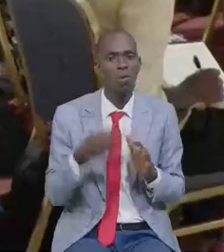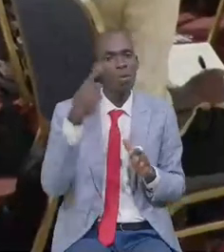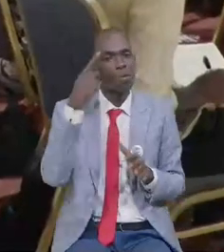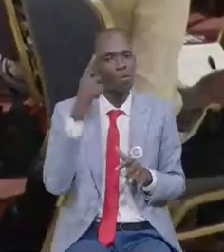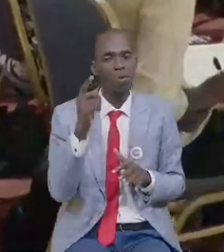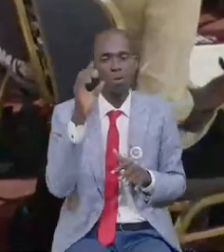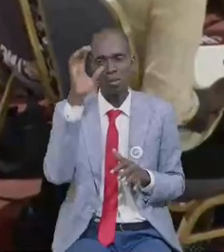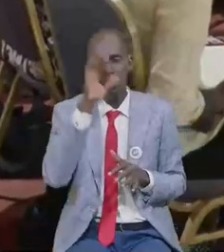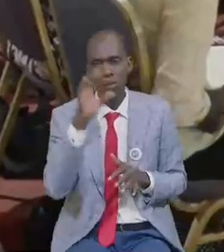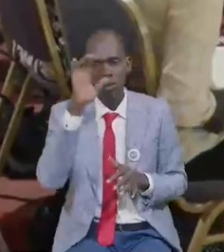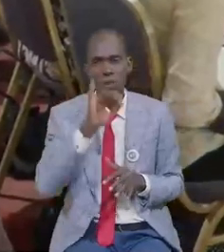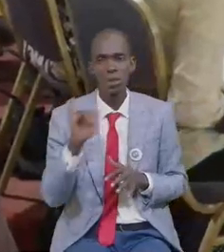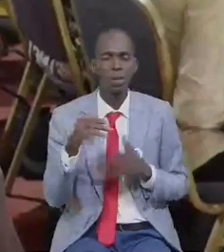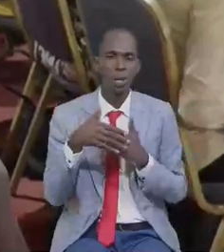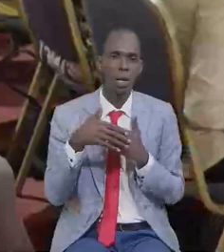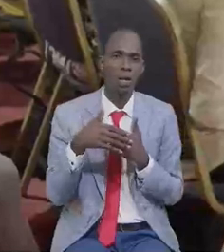chercher